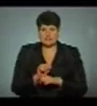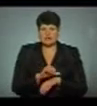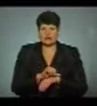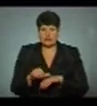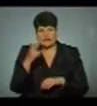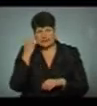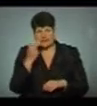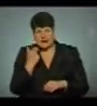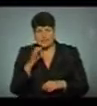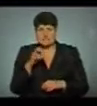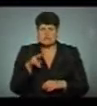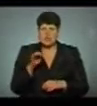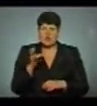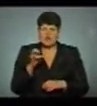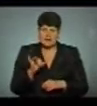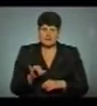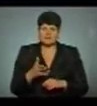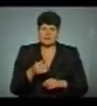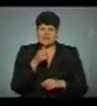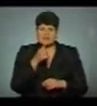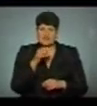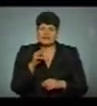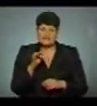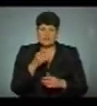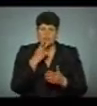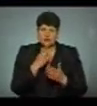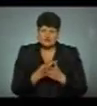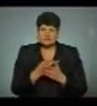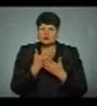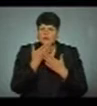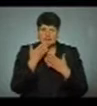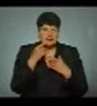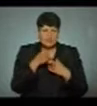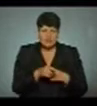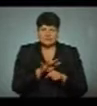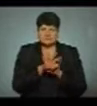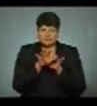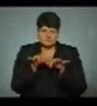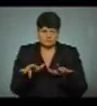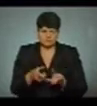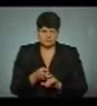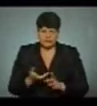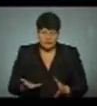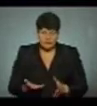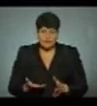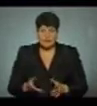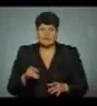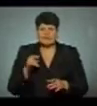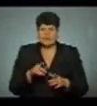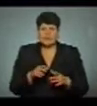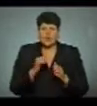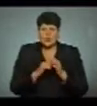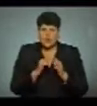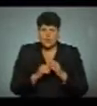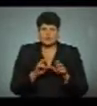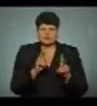Італії та Словенії. Експрес-тести показали відсутність у них коронавірусної інфекції. Тим не менш, кожен з